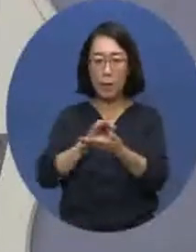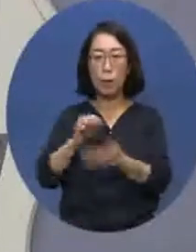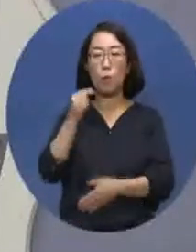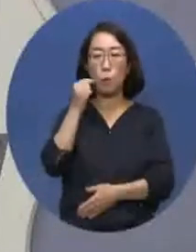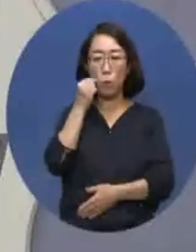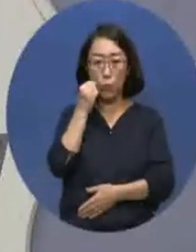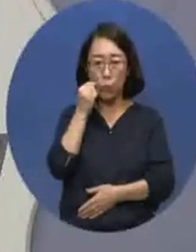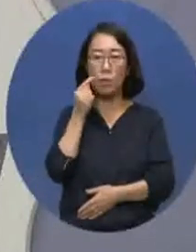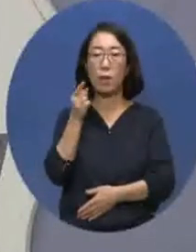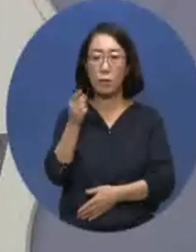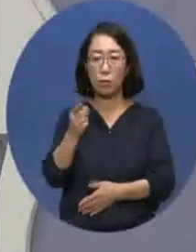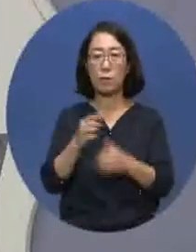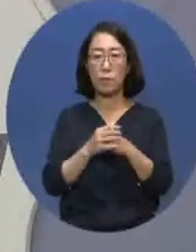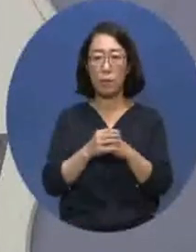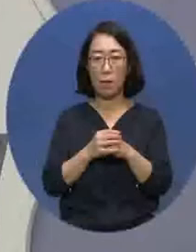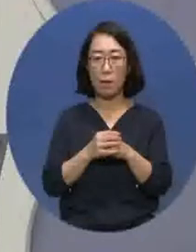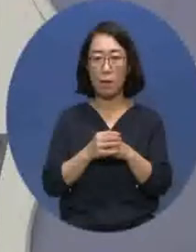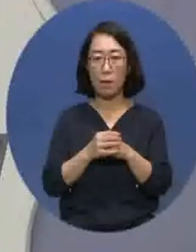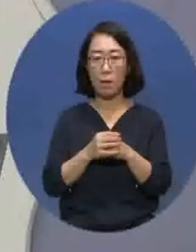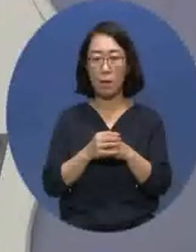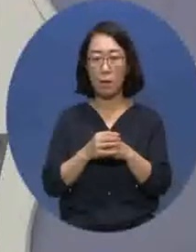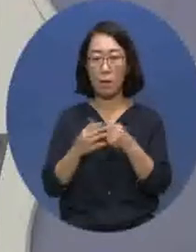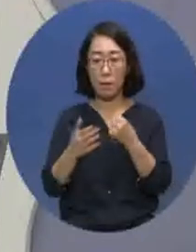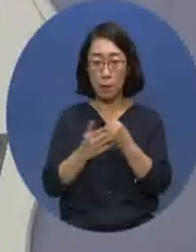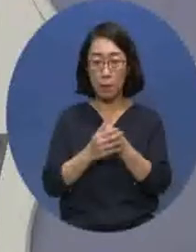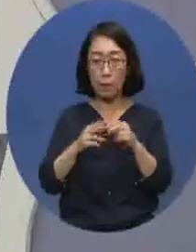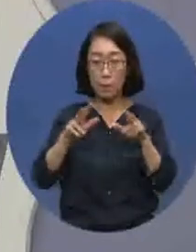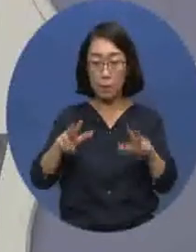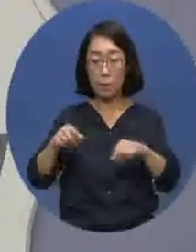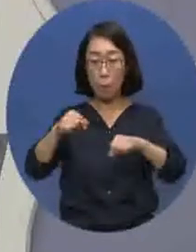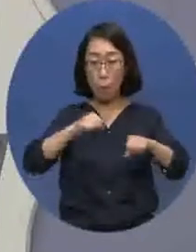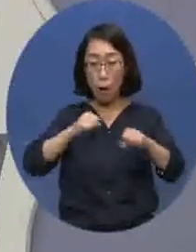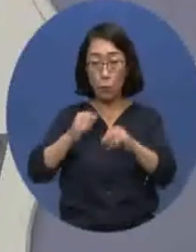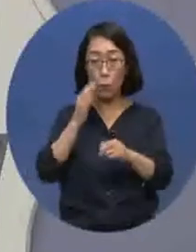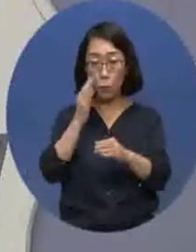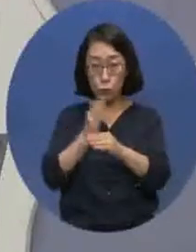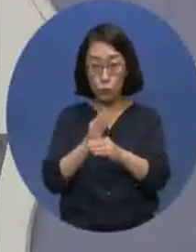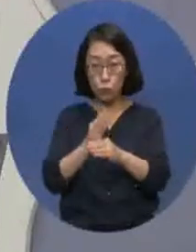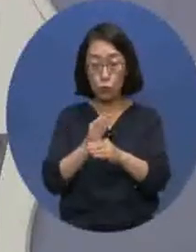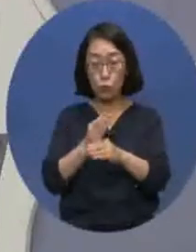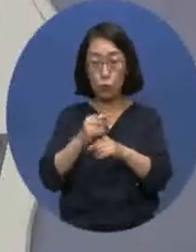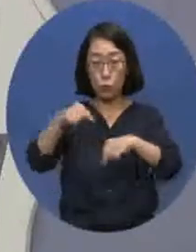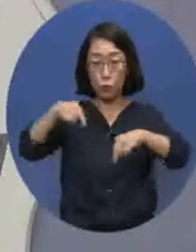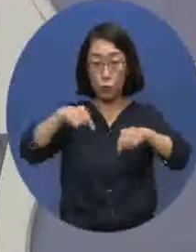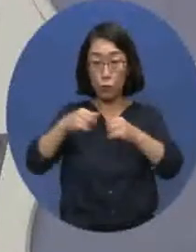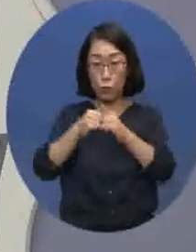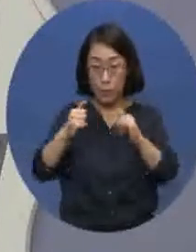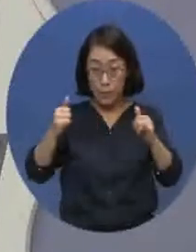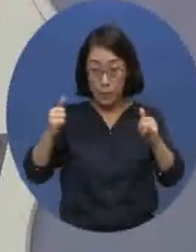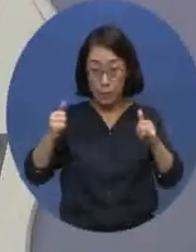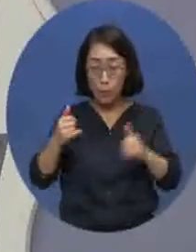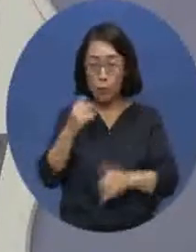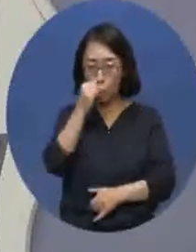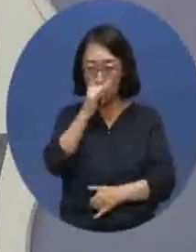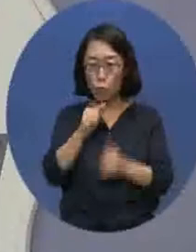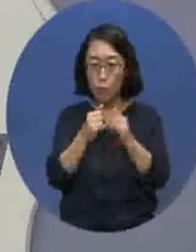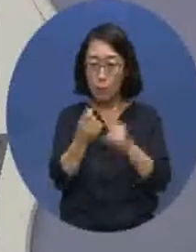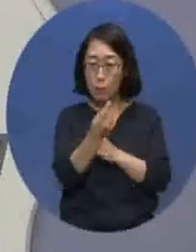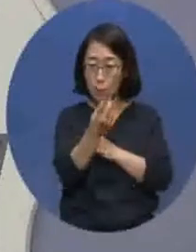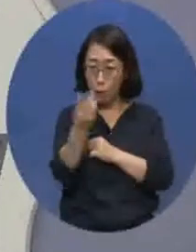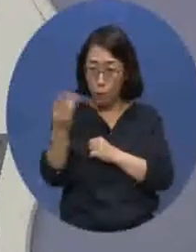정치권이 라고 생각을 해요 그래서 지금 활동하고 있는 여성 정치인들 굉장히 훌륭한 정치인들